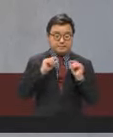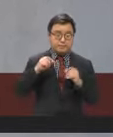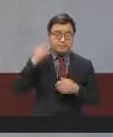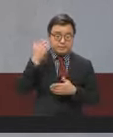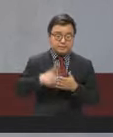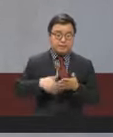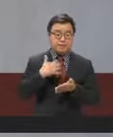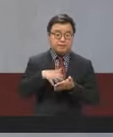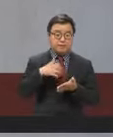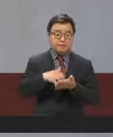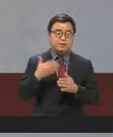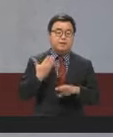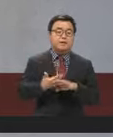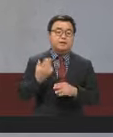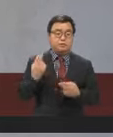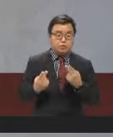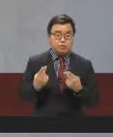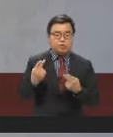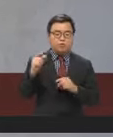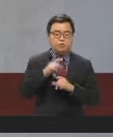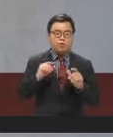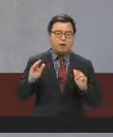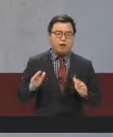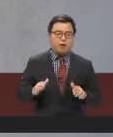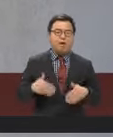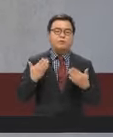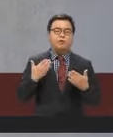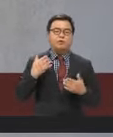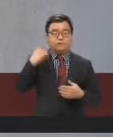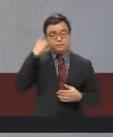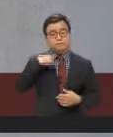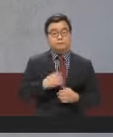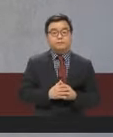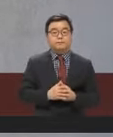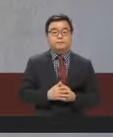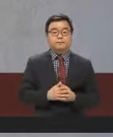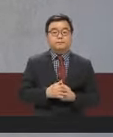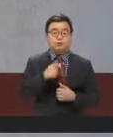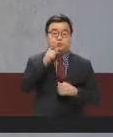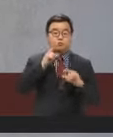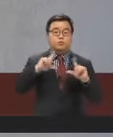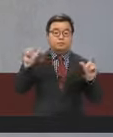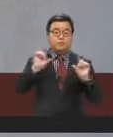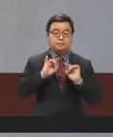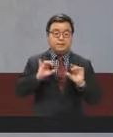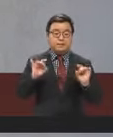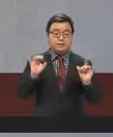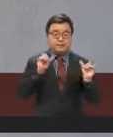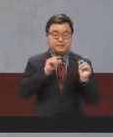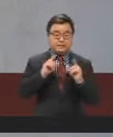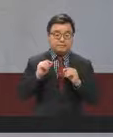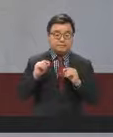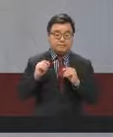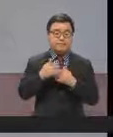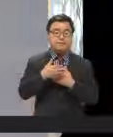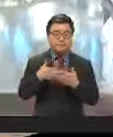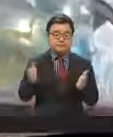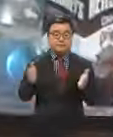비해서 훨씬 가볍다는 걸 몸소 느끼죠. 그래서 수요일마다 급식실 정리하는 게 기분이